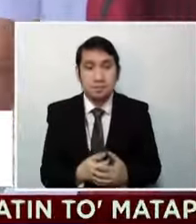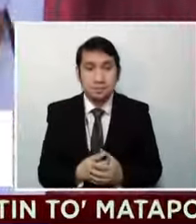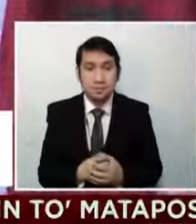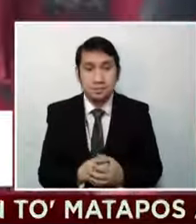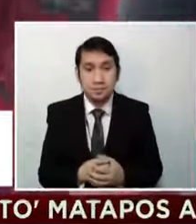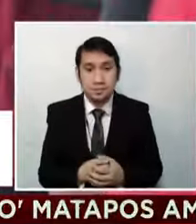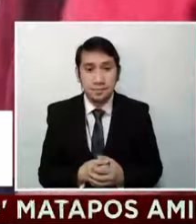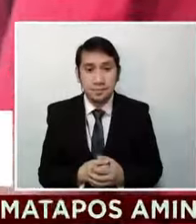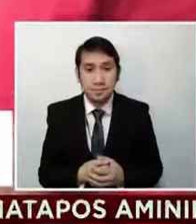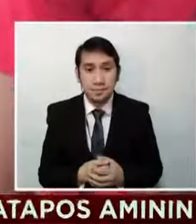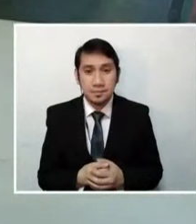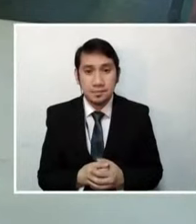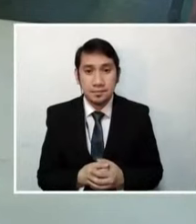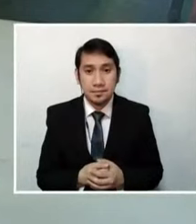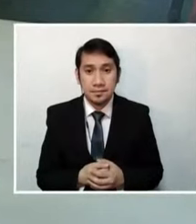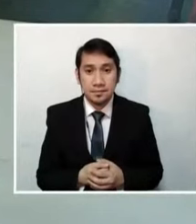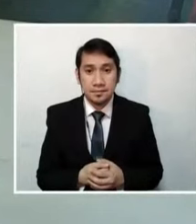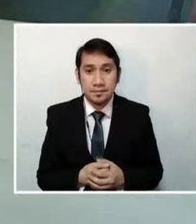News.